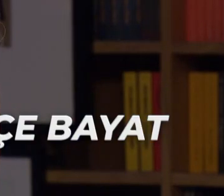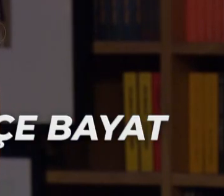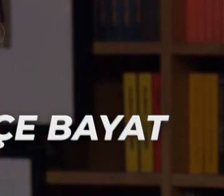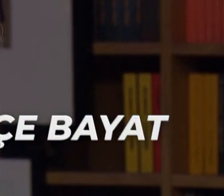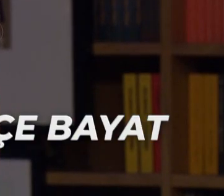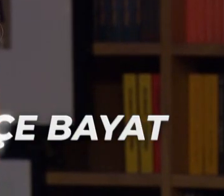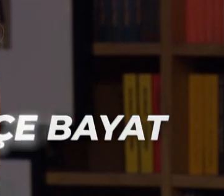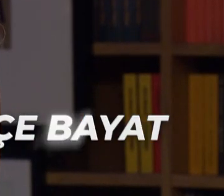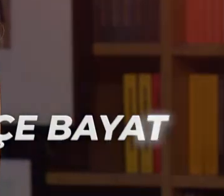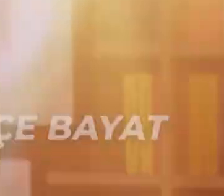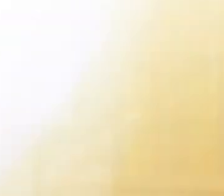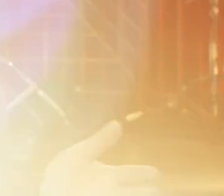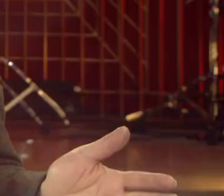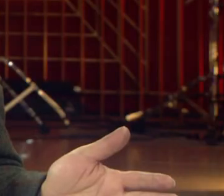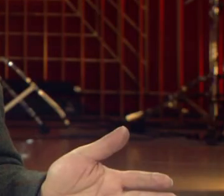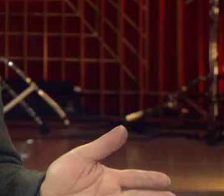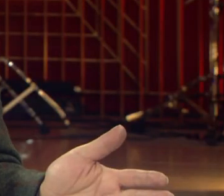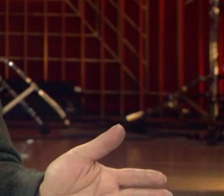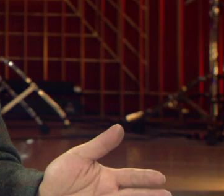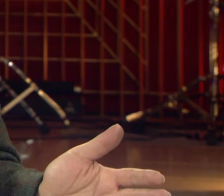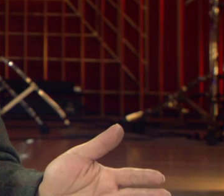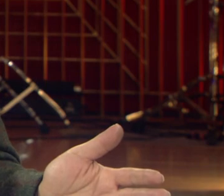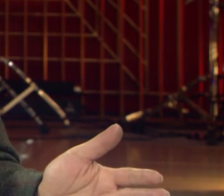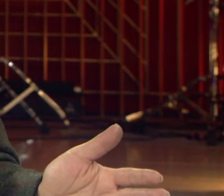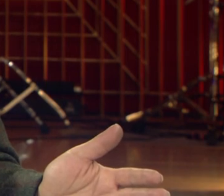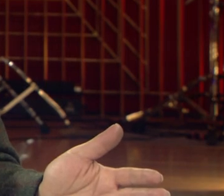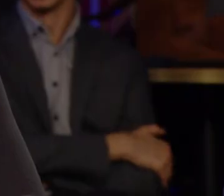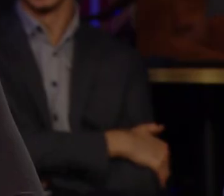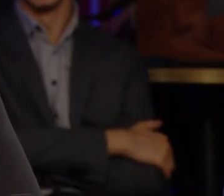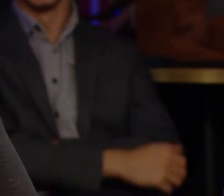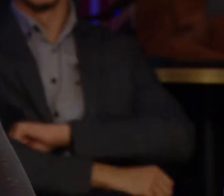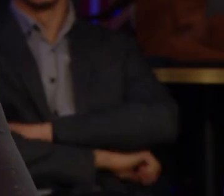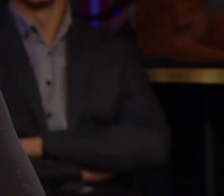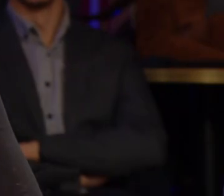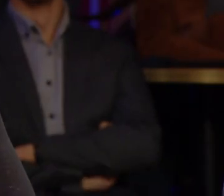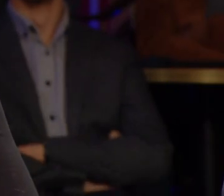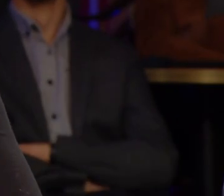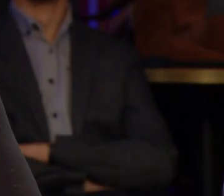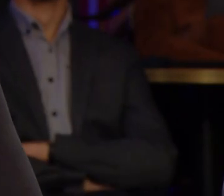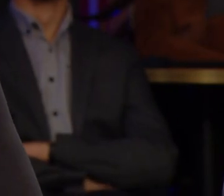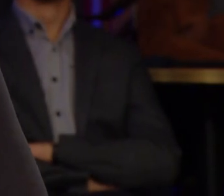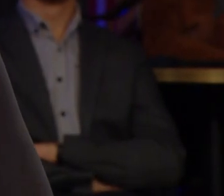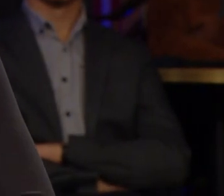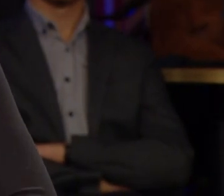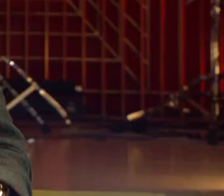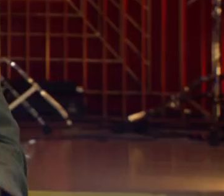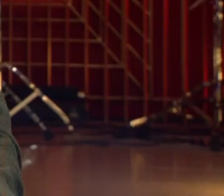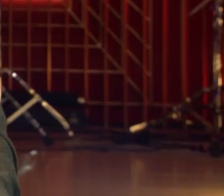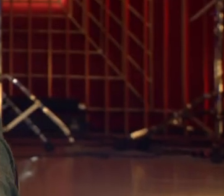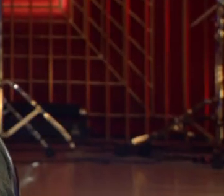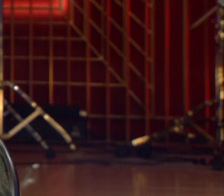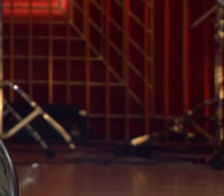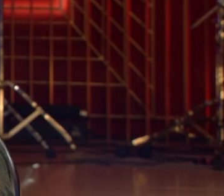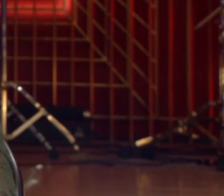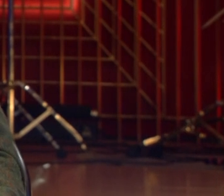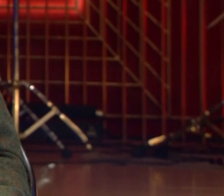Zeynep Tuğçe Bayat. Can Yaman da başrol payı. Ben bilmiyorum. Anlatsan. Anlat, ben de bilmiyorum. Can Yaman'la ilgili.